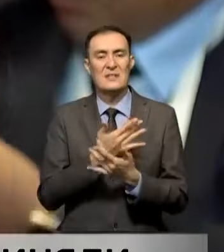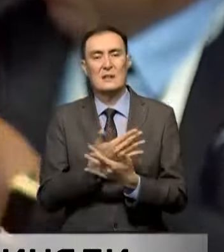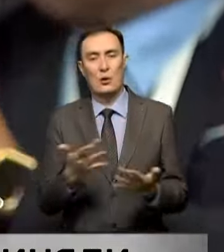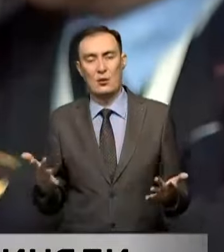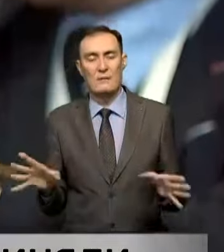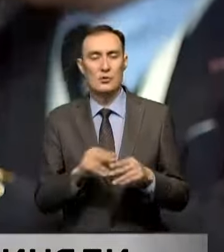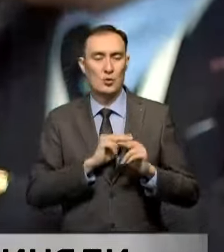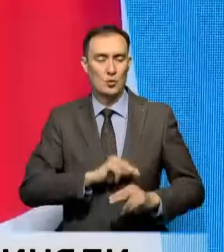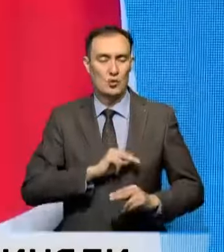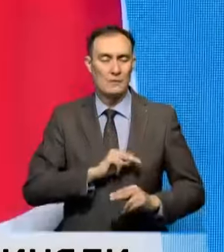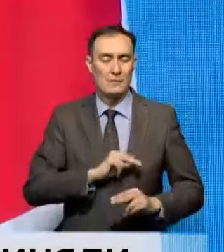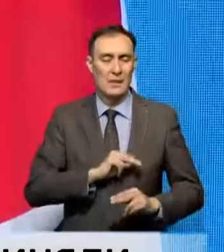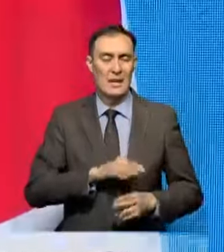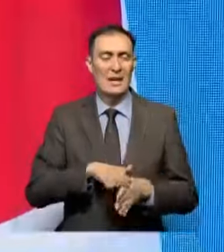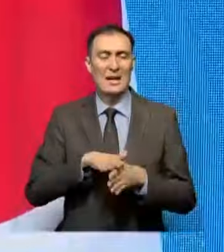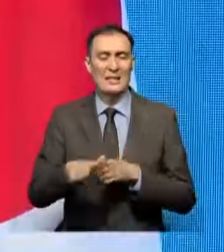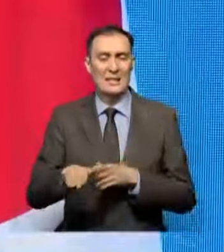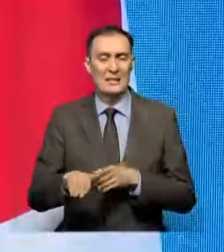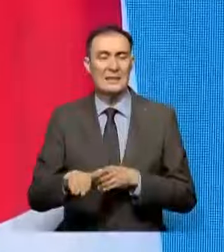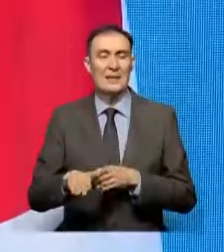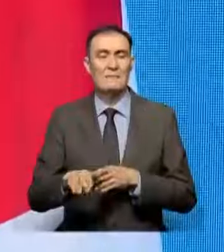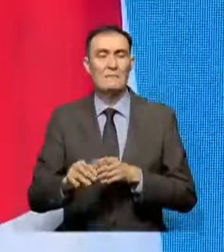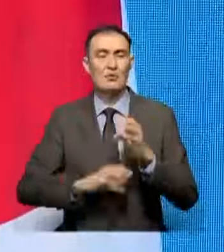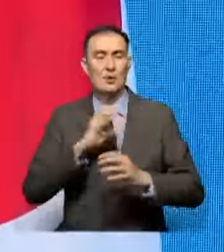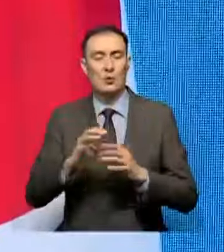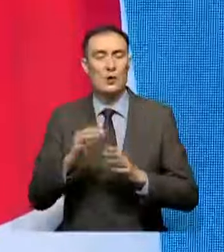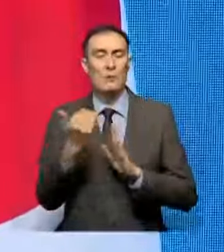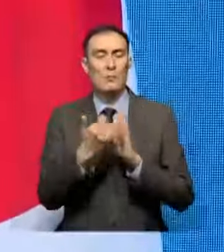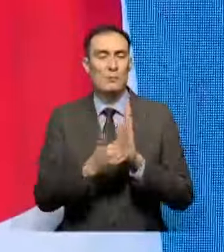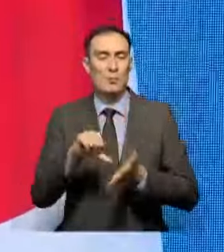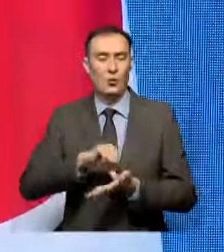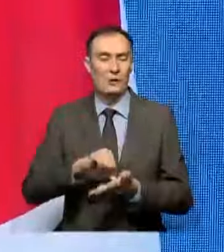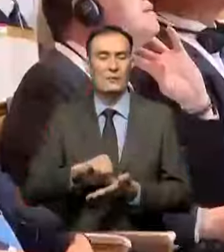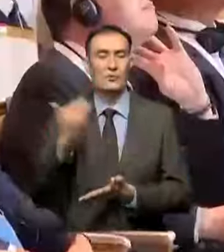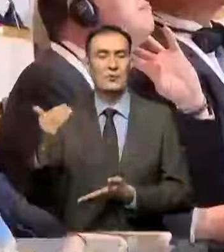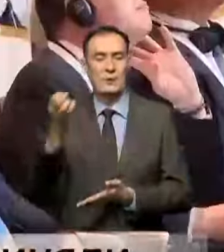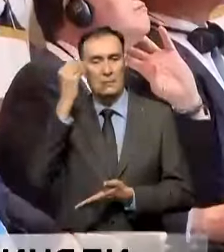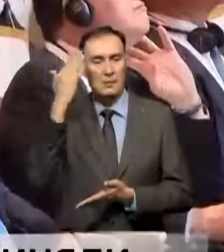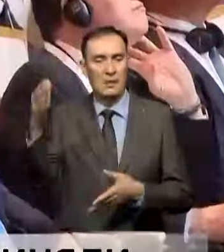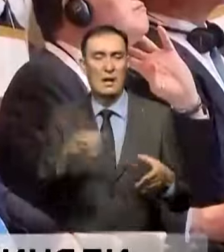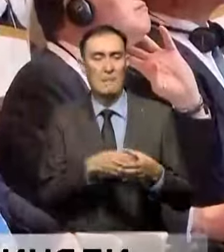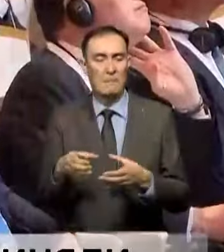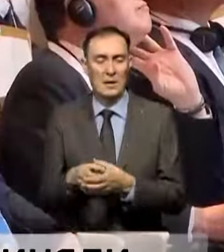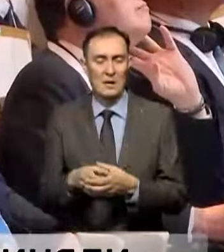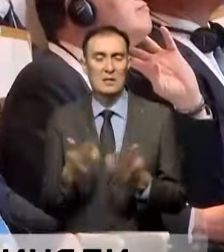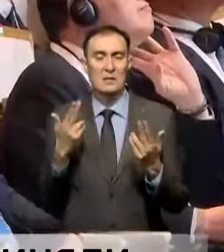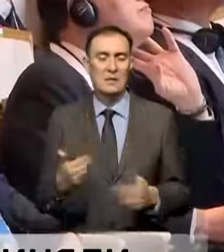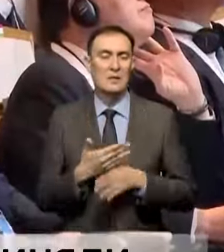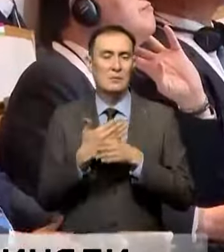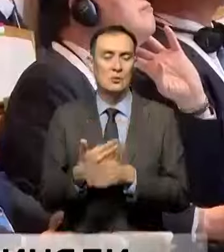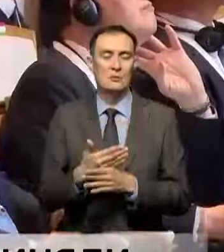всестороннего сотрудничества. Реализация транснациональных проектов с участием японских инвесторов, несомненно, способствует